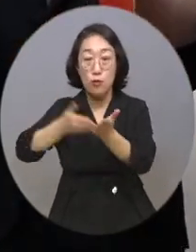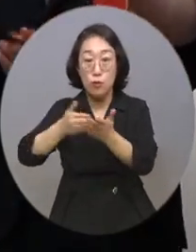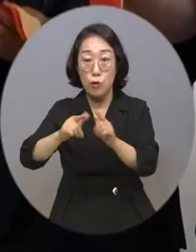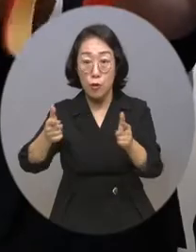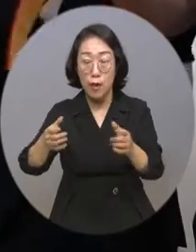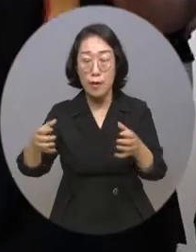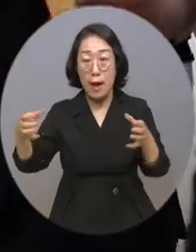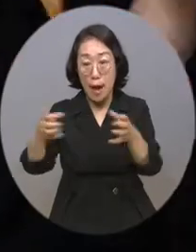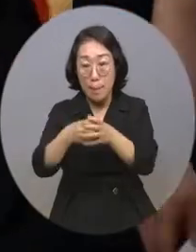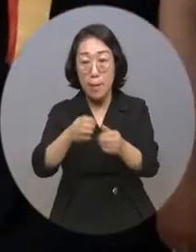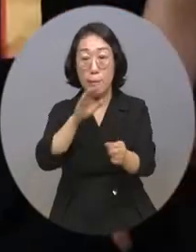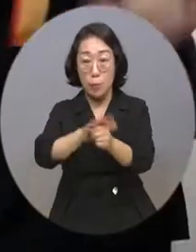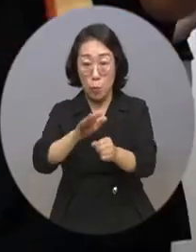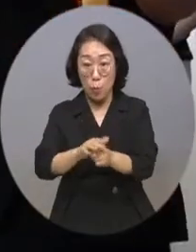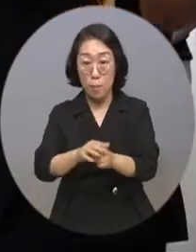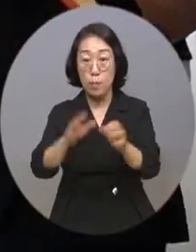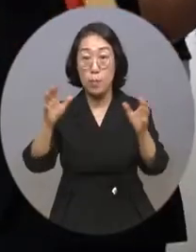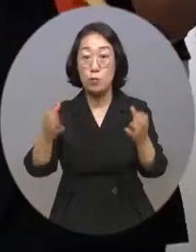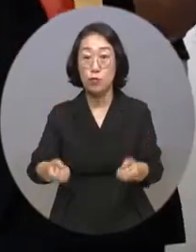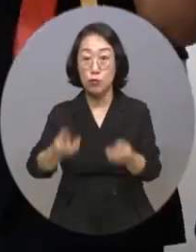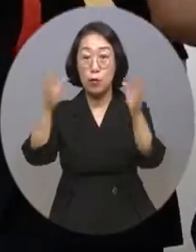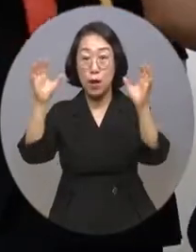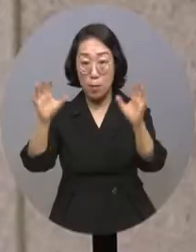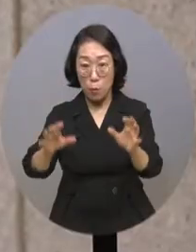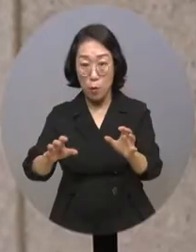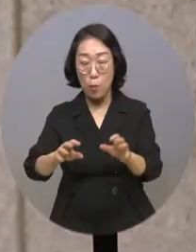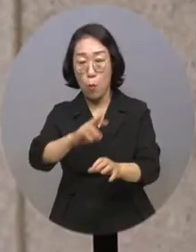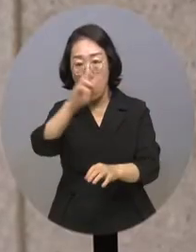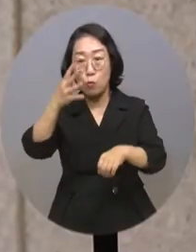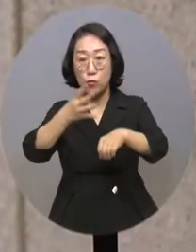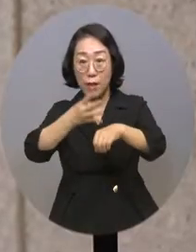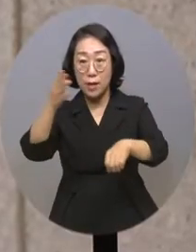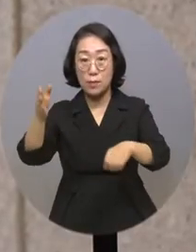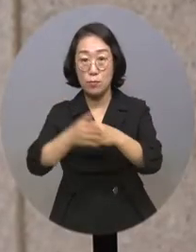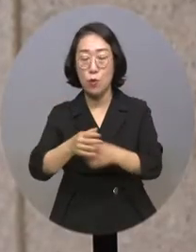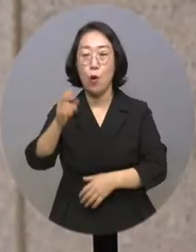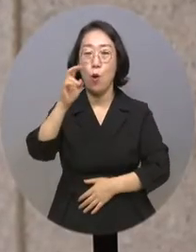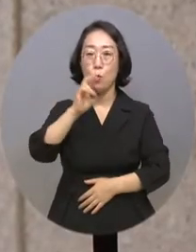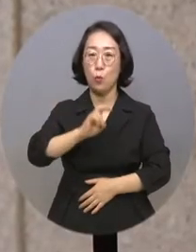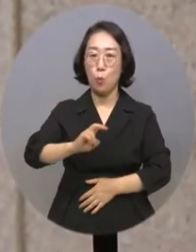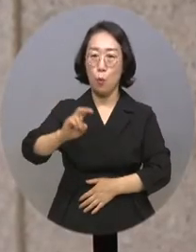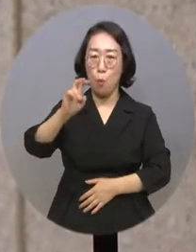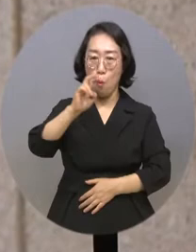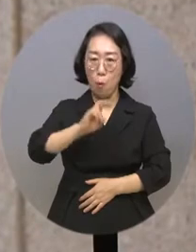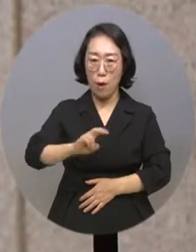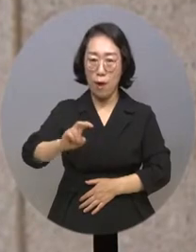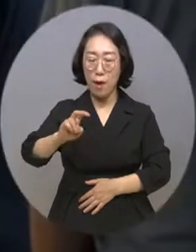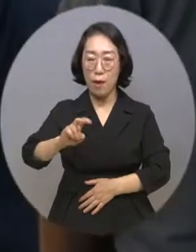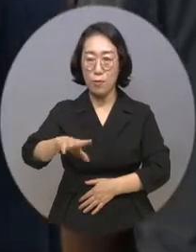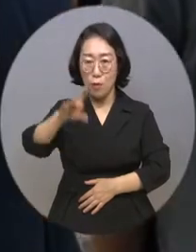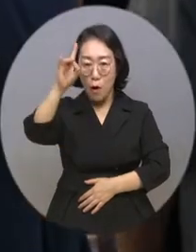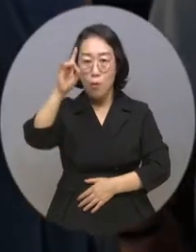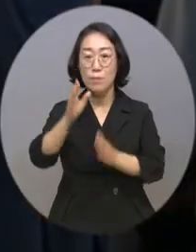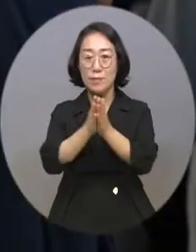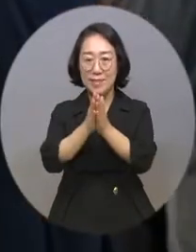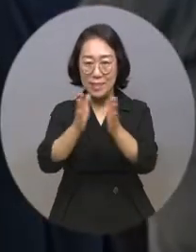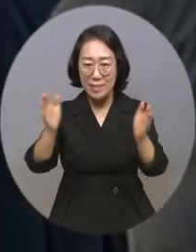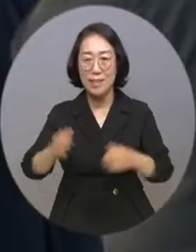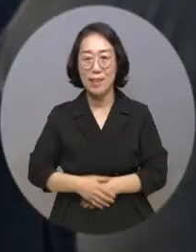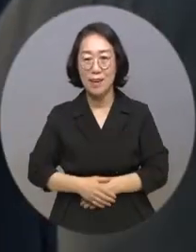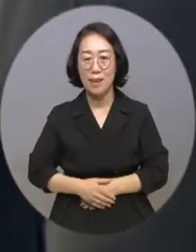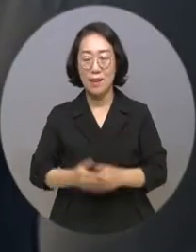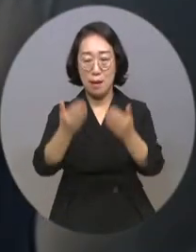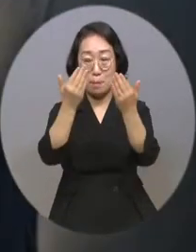주관한 개막식은 지난 8일 오후 4시부터 소프라노 문안나 축가를 시작으로